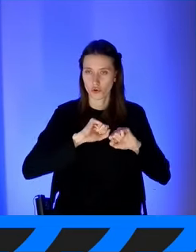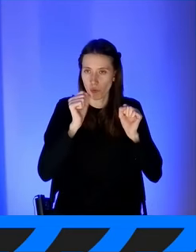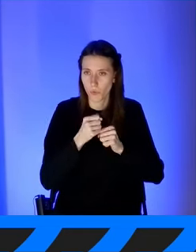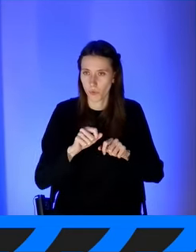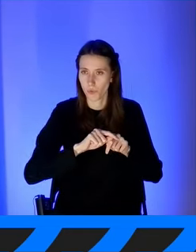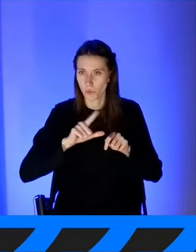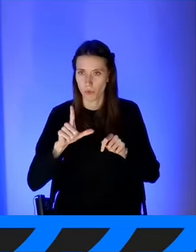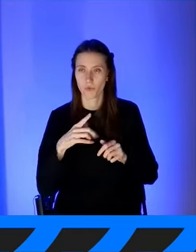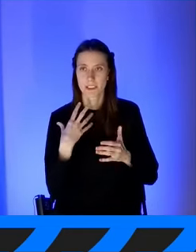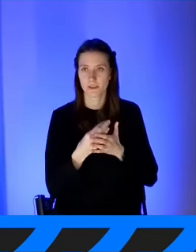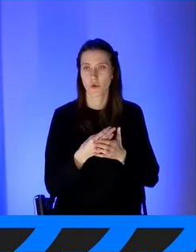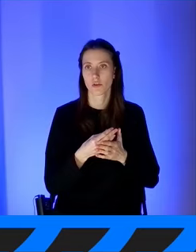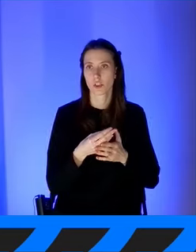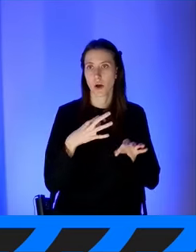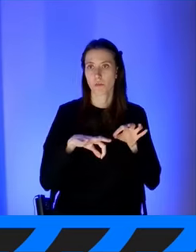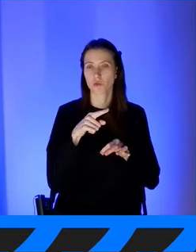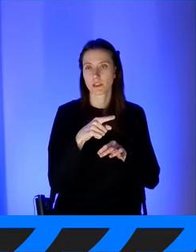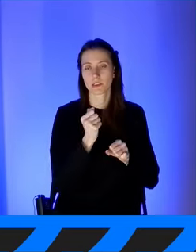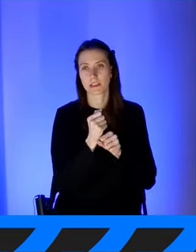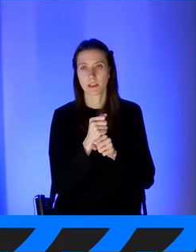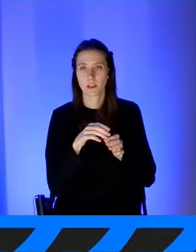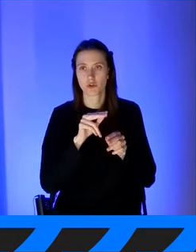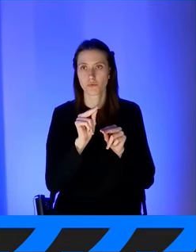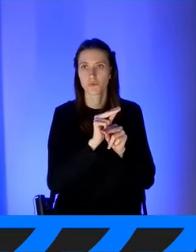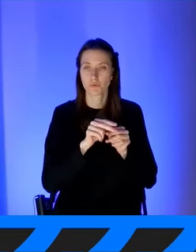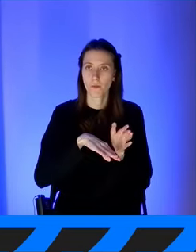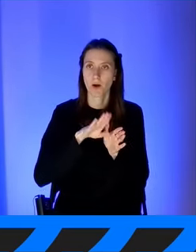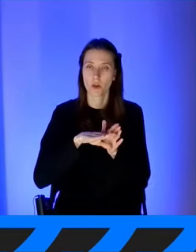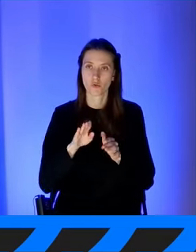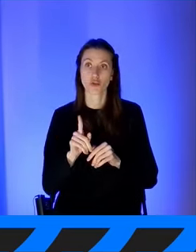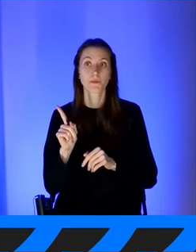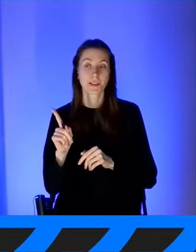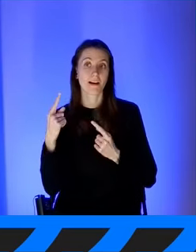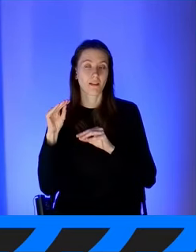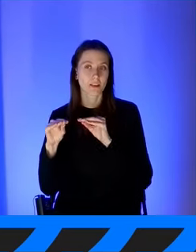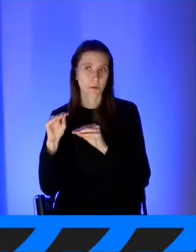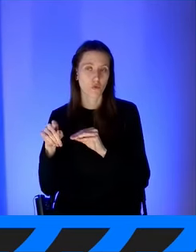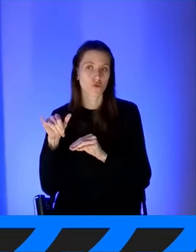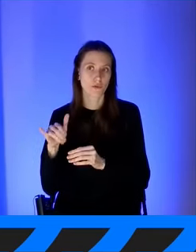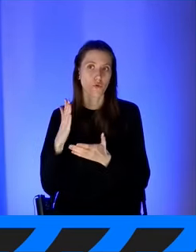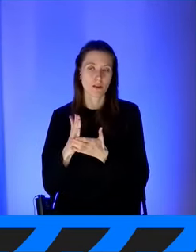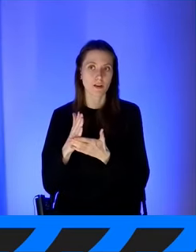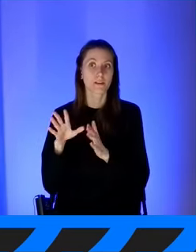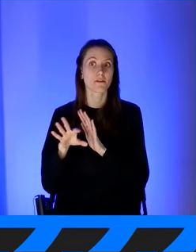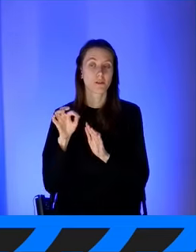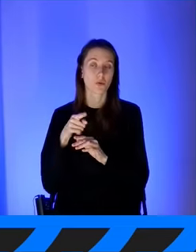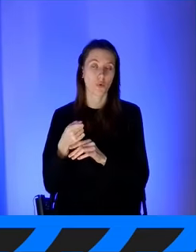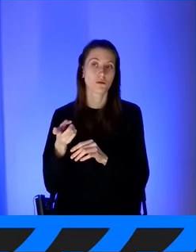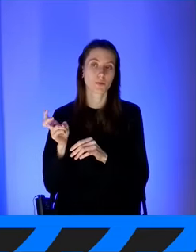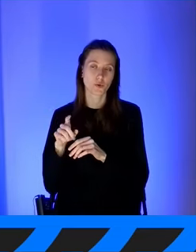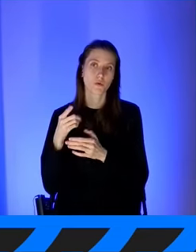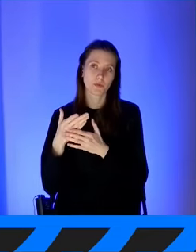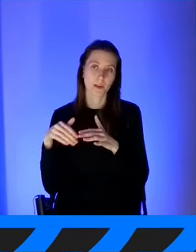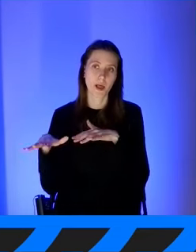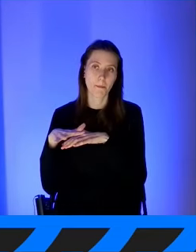получше. Ну, у разработчика есть выбор, приходя на платформу, публиковаться в каталоге или нет. Когда он публикуется в